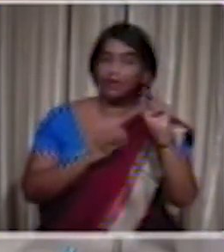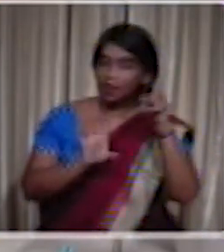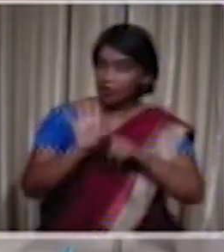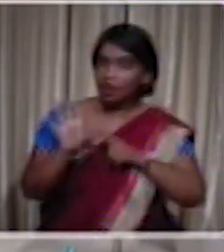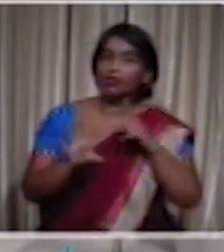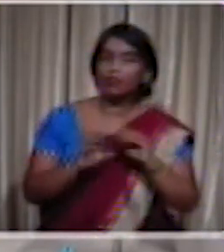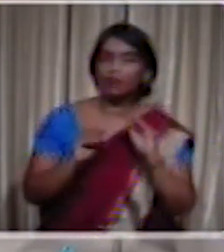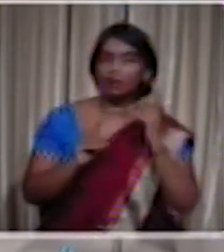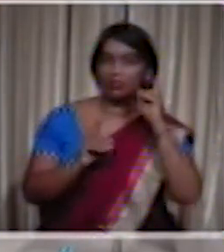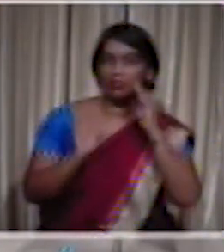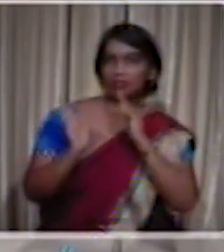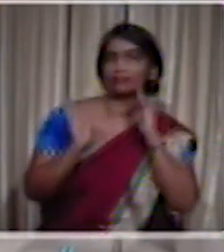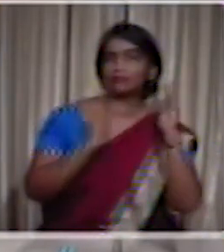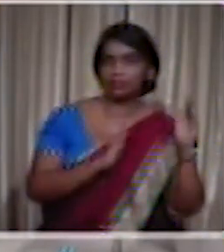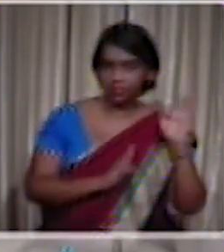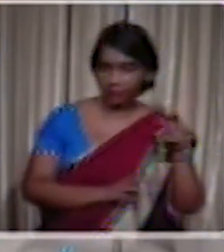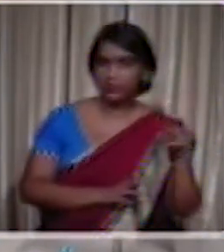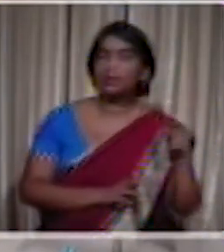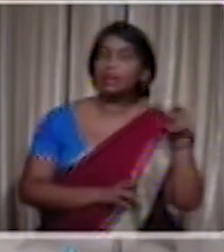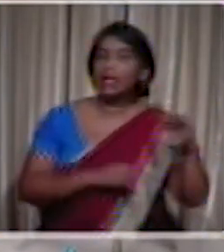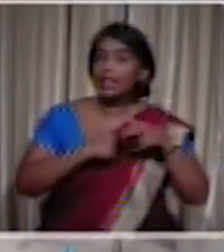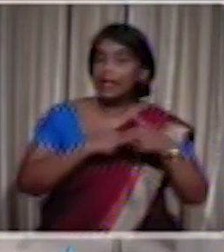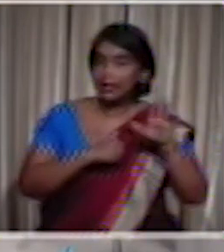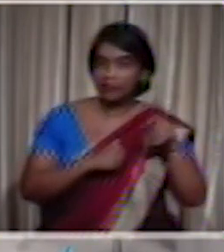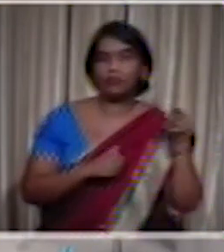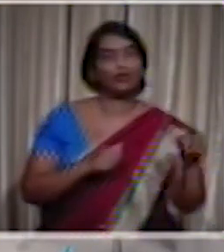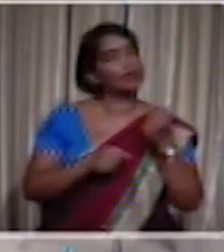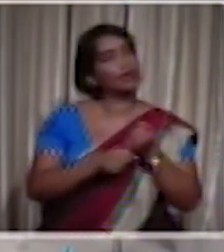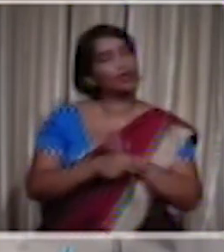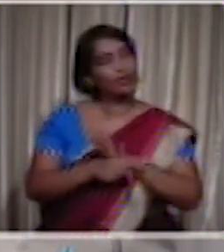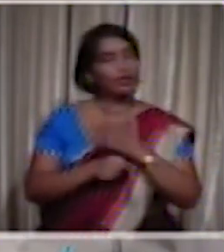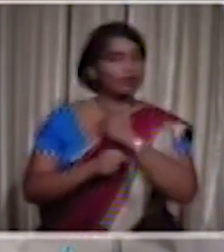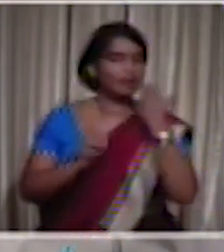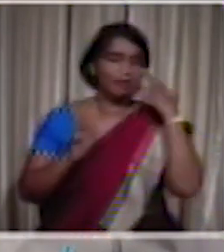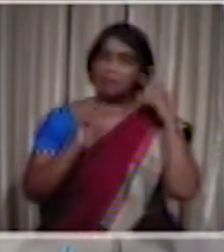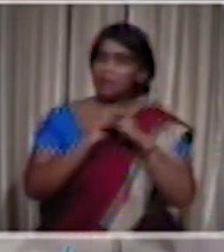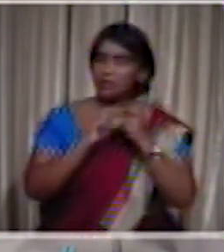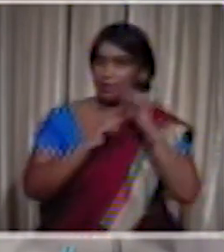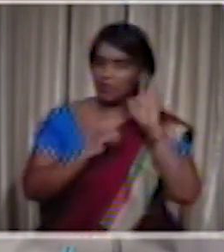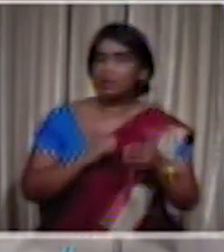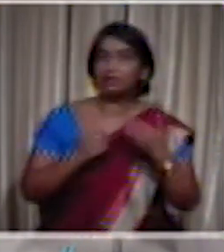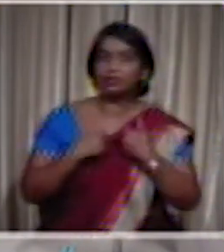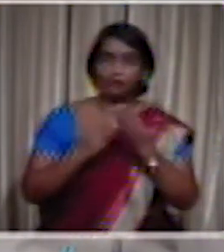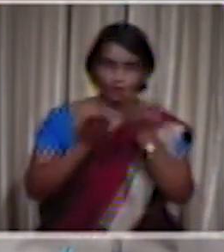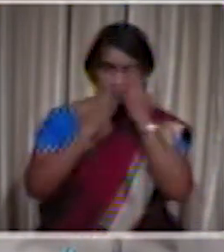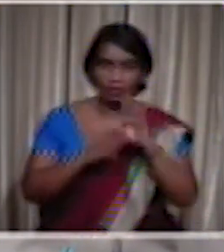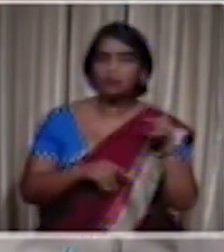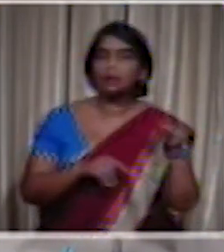ඉඳලම යම් ප්‍රමාදයක් ඇති වුණා මොකද ඒකට හේතුව තමයි COVID-19 බලපෑමත් එක්ක අපි ගත්තොත් එහෙම